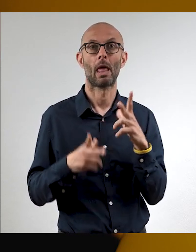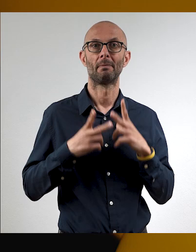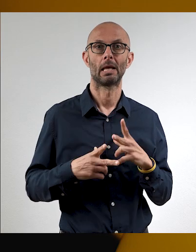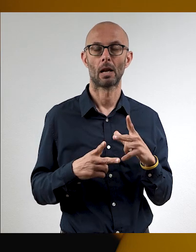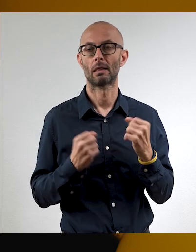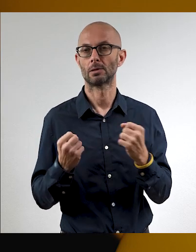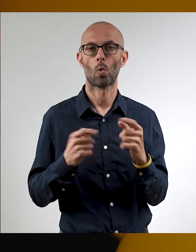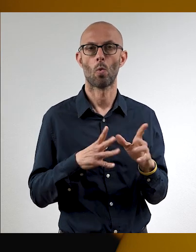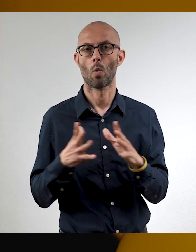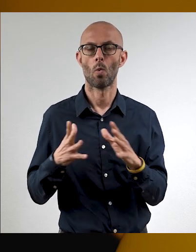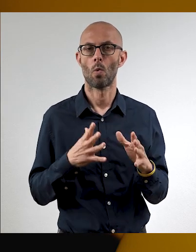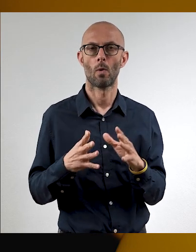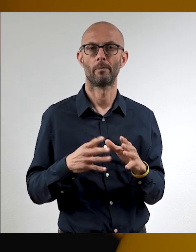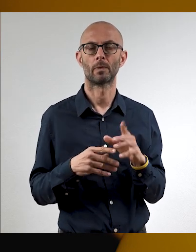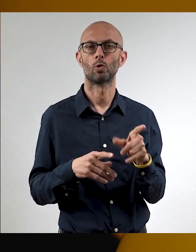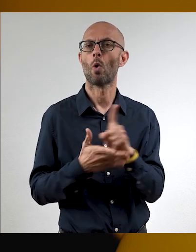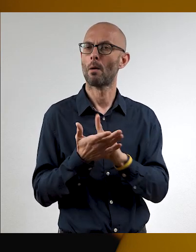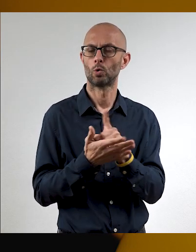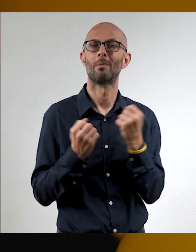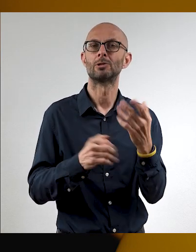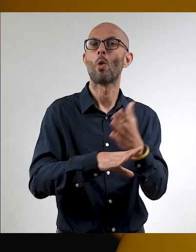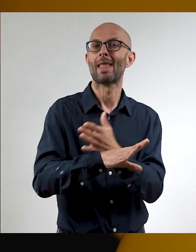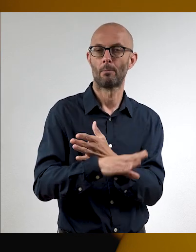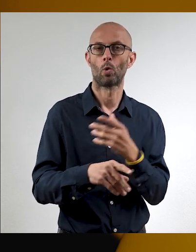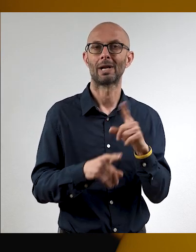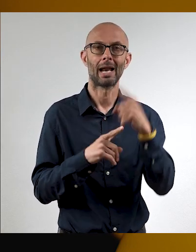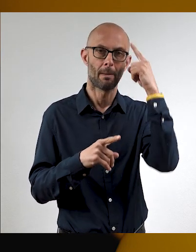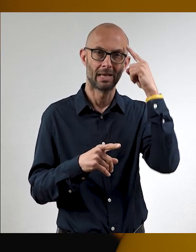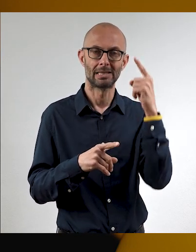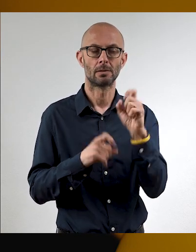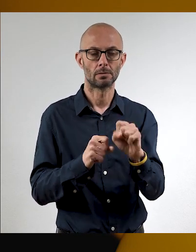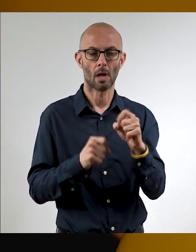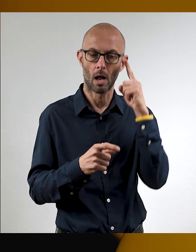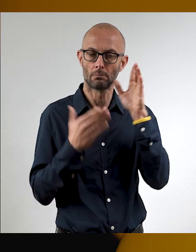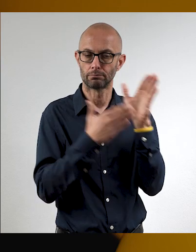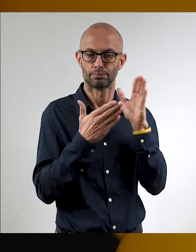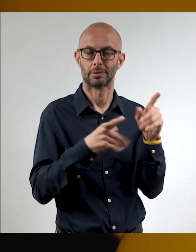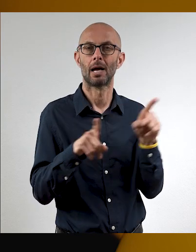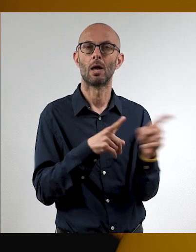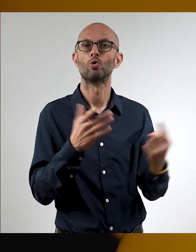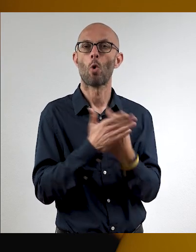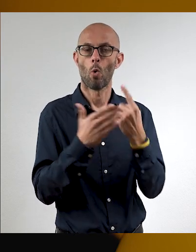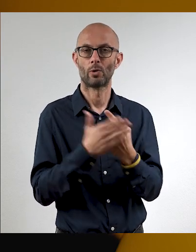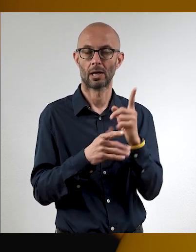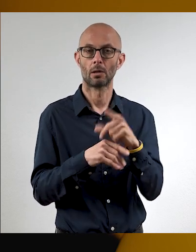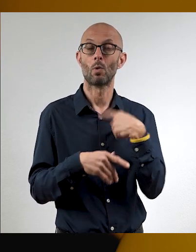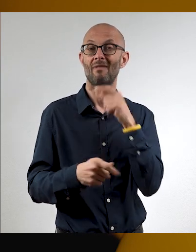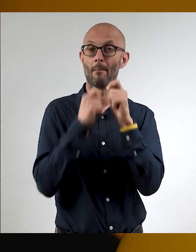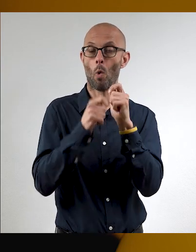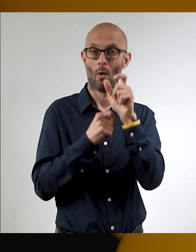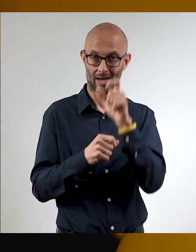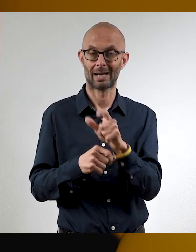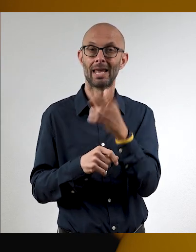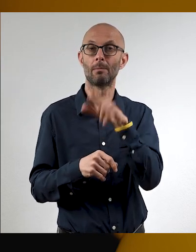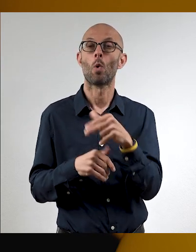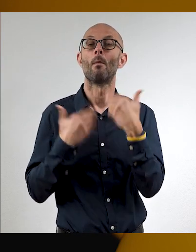nemeren. To obdobje je zelo naporno, ker se misli na dogodek ves čas usiljujejo. In kot sva se pogovarjala,